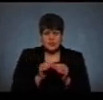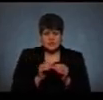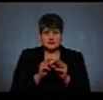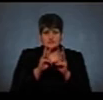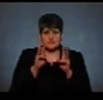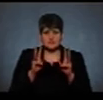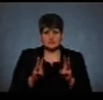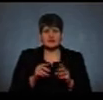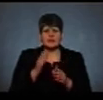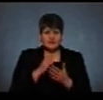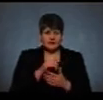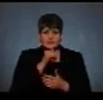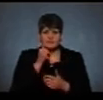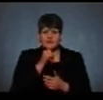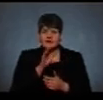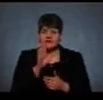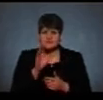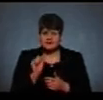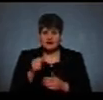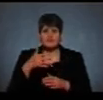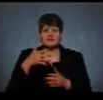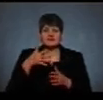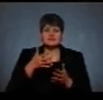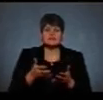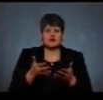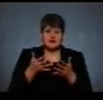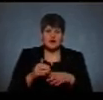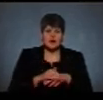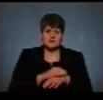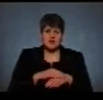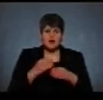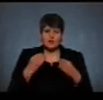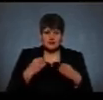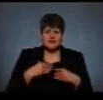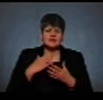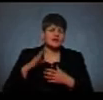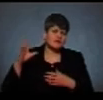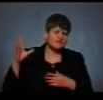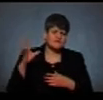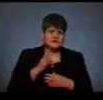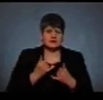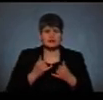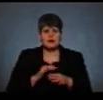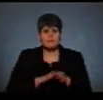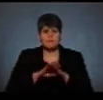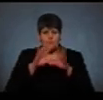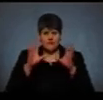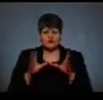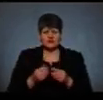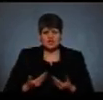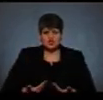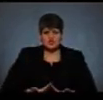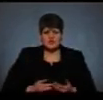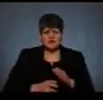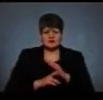на світанство є визнання, є благодать. Тобто є все для повноти життя церкви і